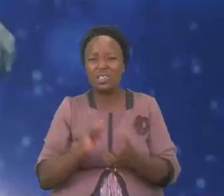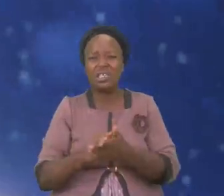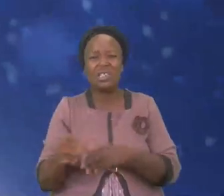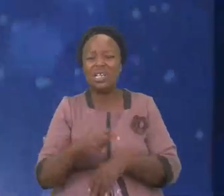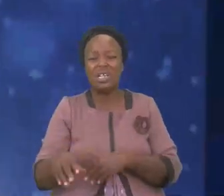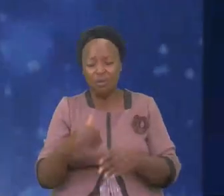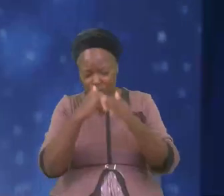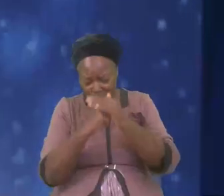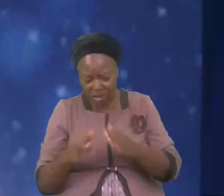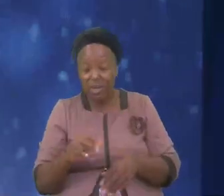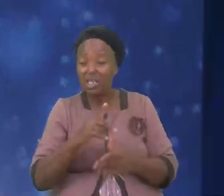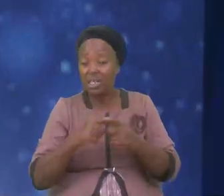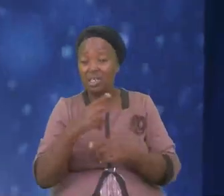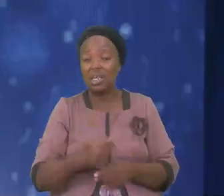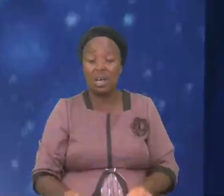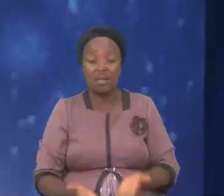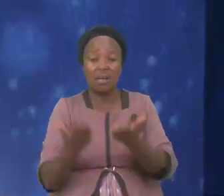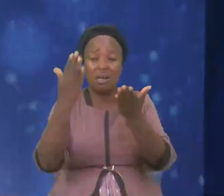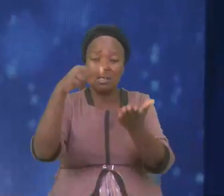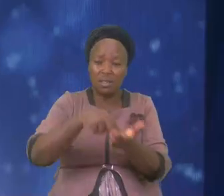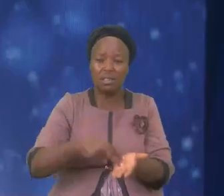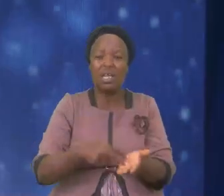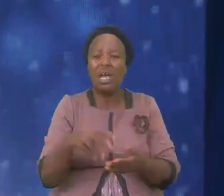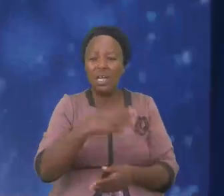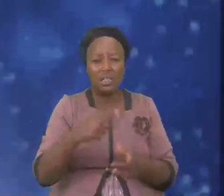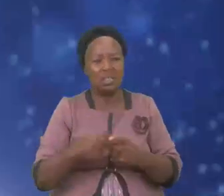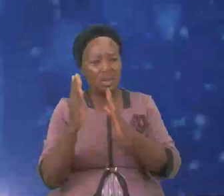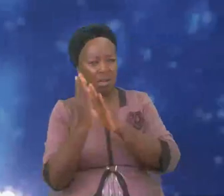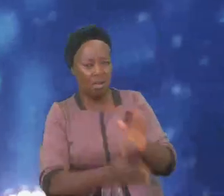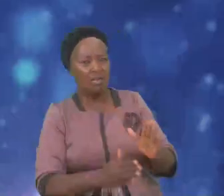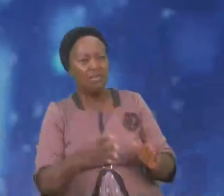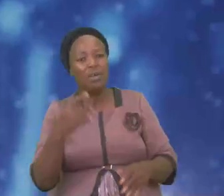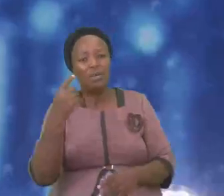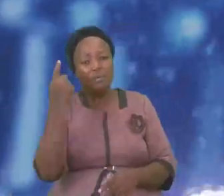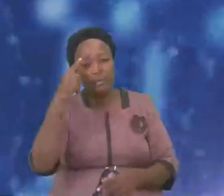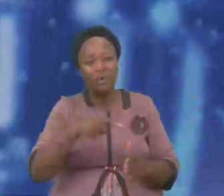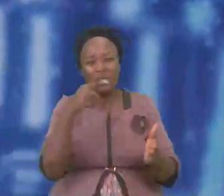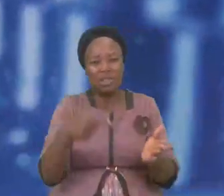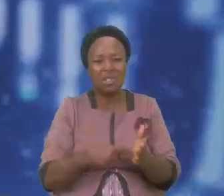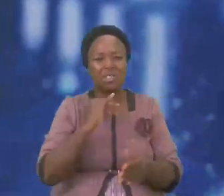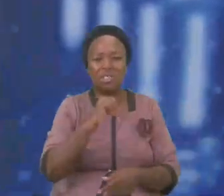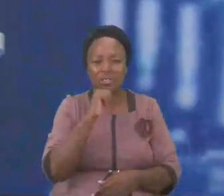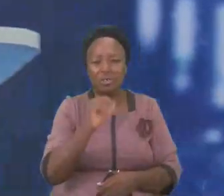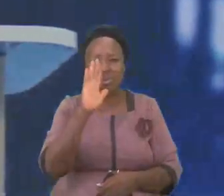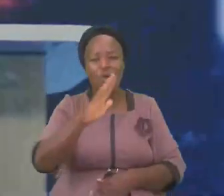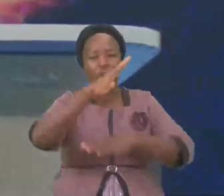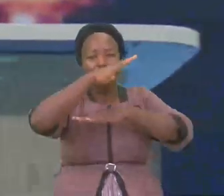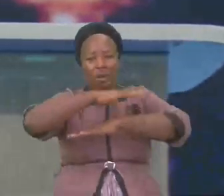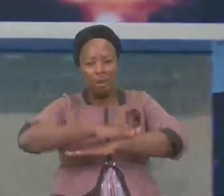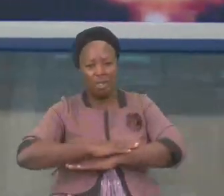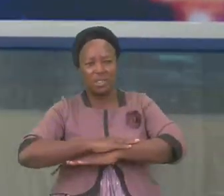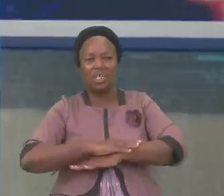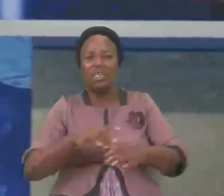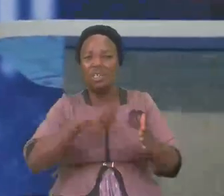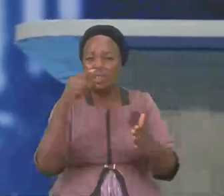tout ce qu'ils adorent. Il dit, levez-vous, et ce n'est pas votre lieu de repos.